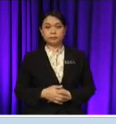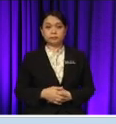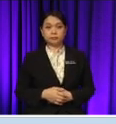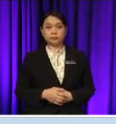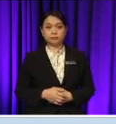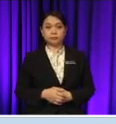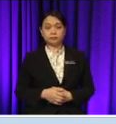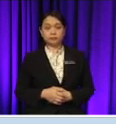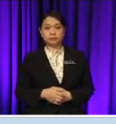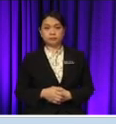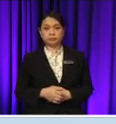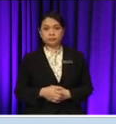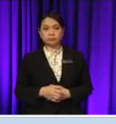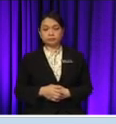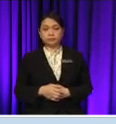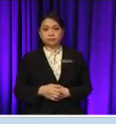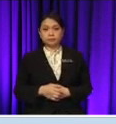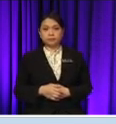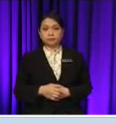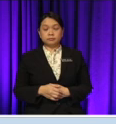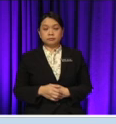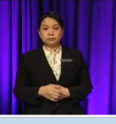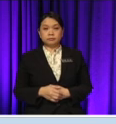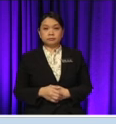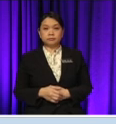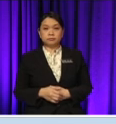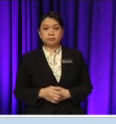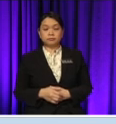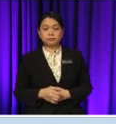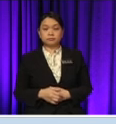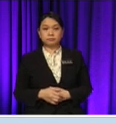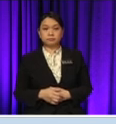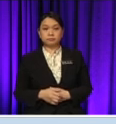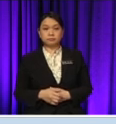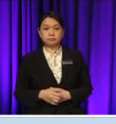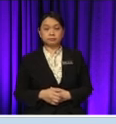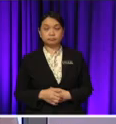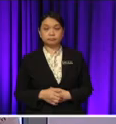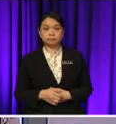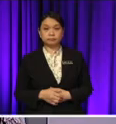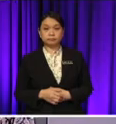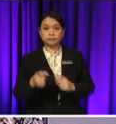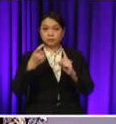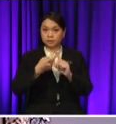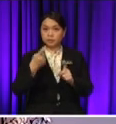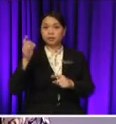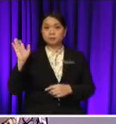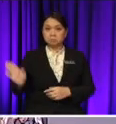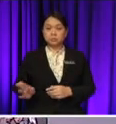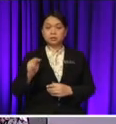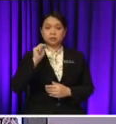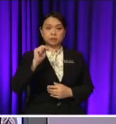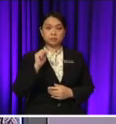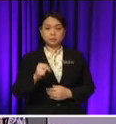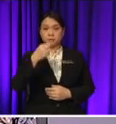11 tadi kan di sini adalah tapi